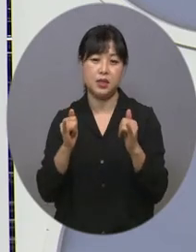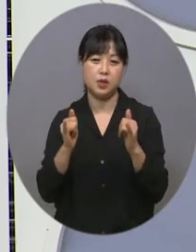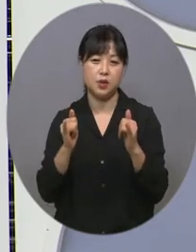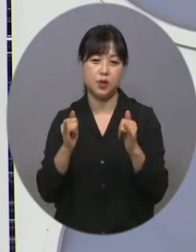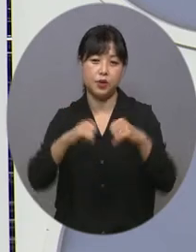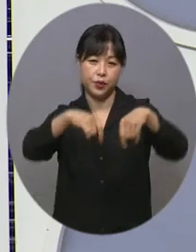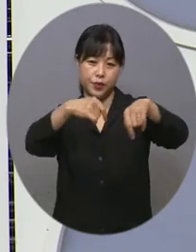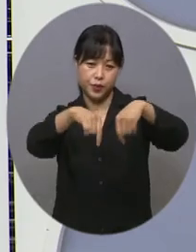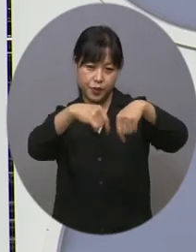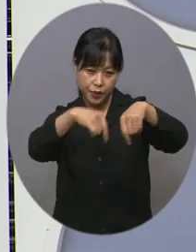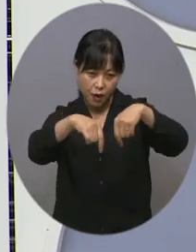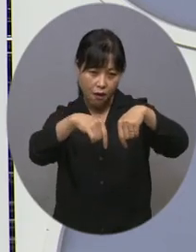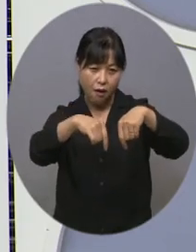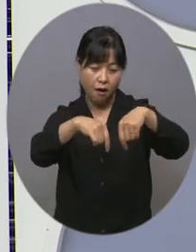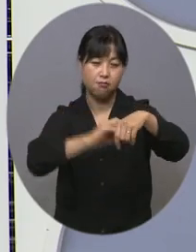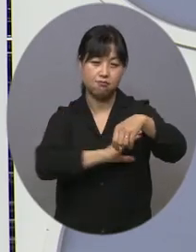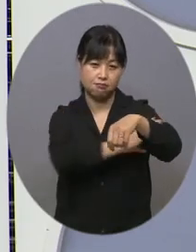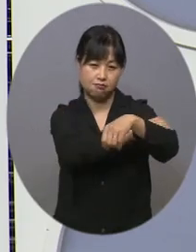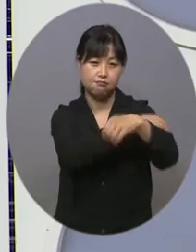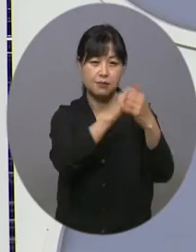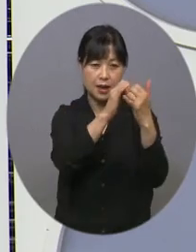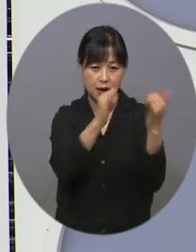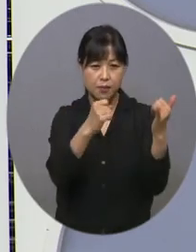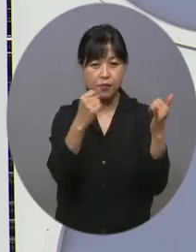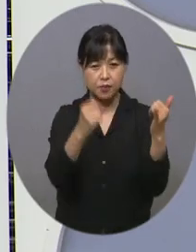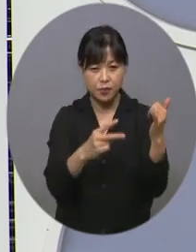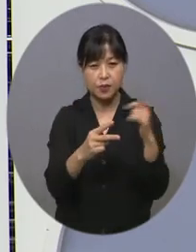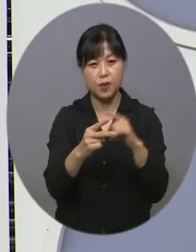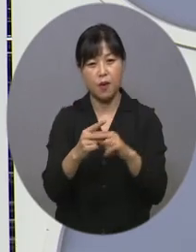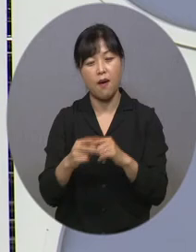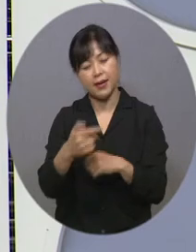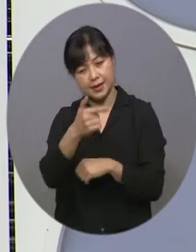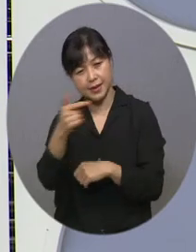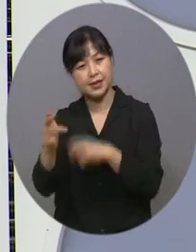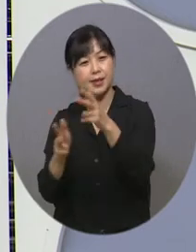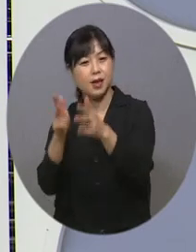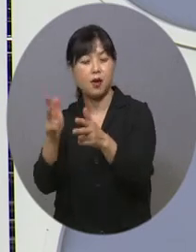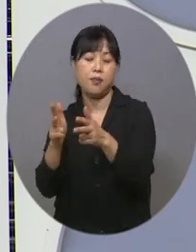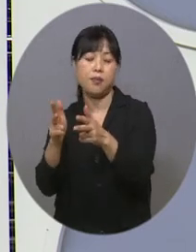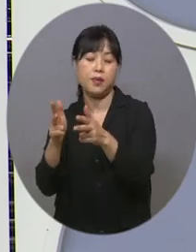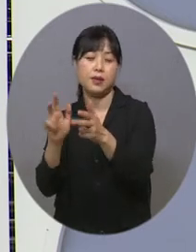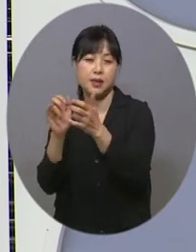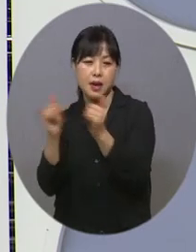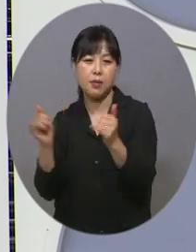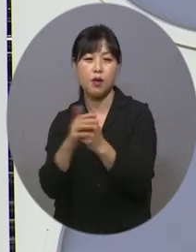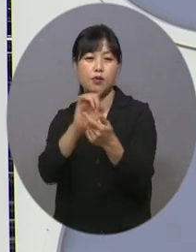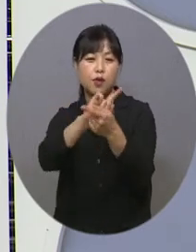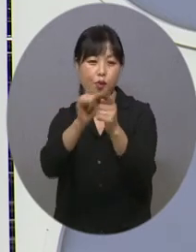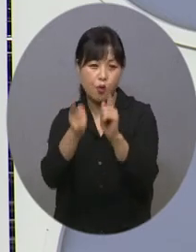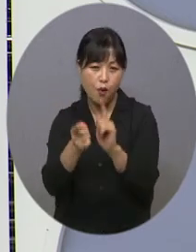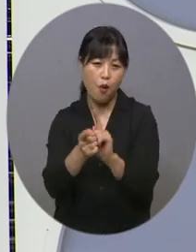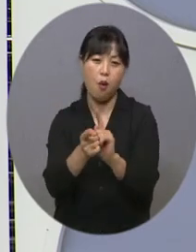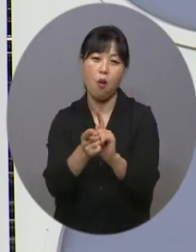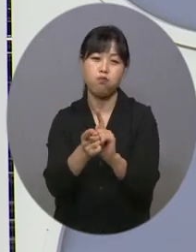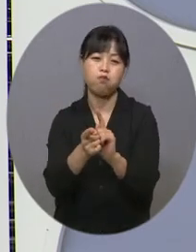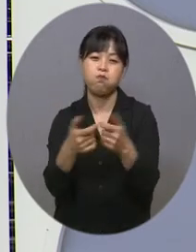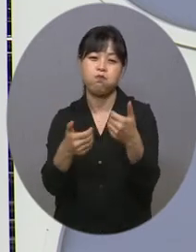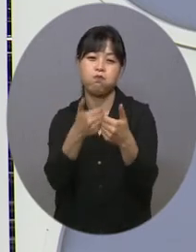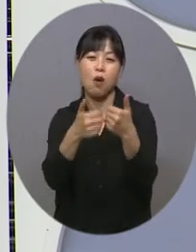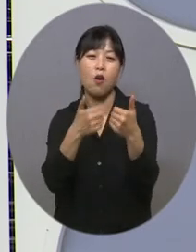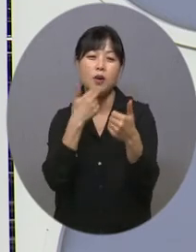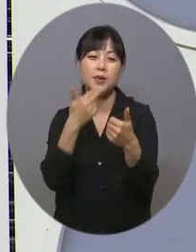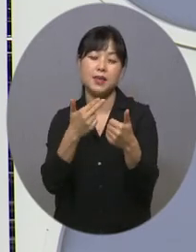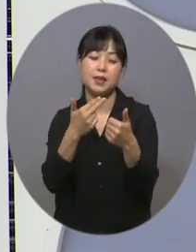이제 큰 비즈니스 하시는 분들하고 아주 격의 없이 잘 지냈기 때문에 교민사에서 어떤